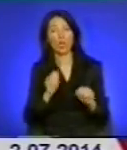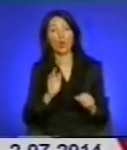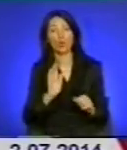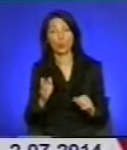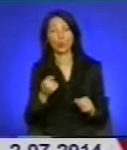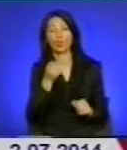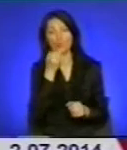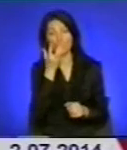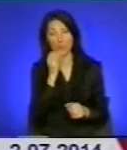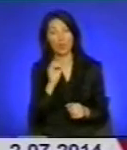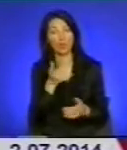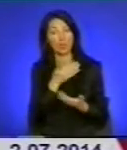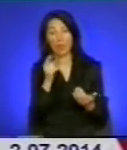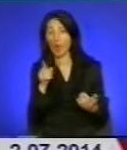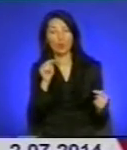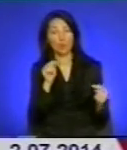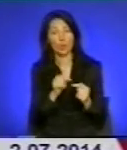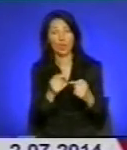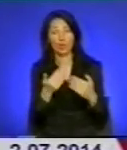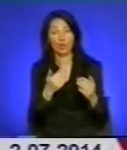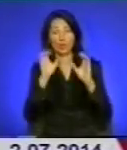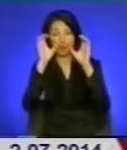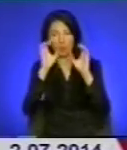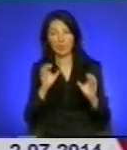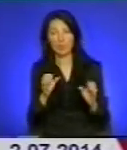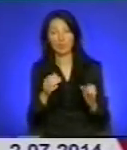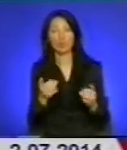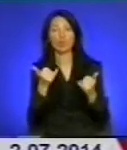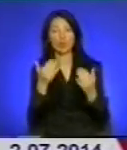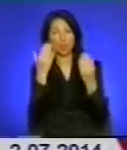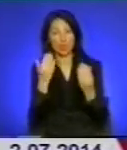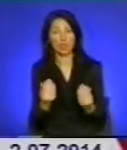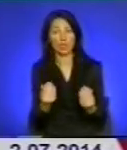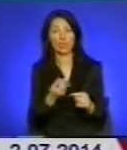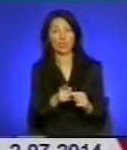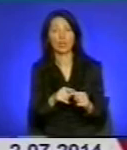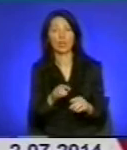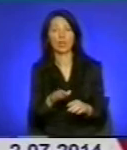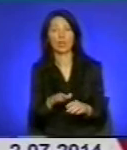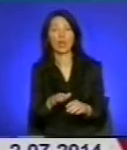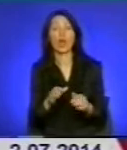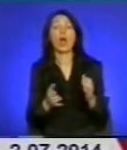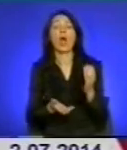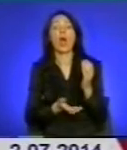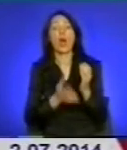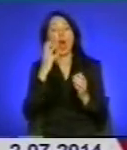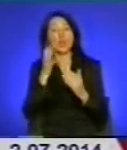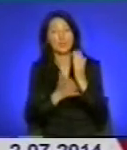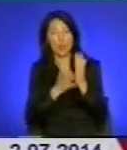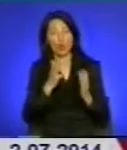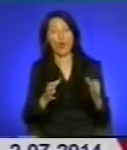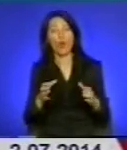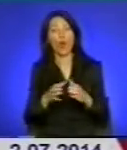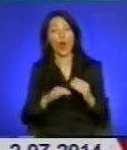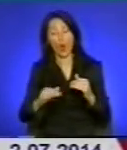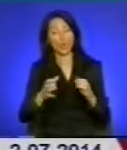позитивним і немає тут заперечень стосовно законодавства адже на сьогоднішній день садового городній кооперативи мають право